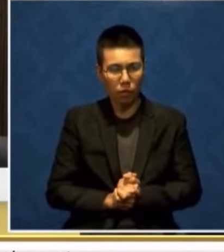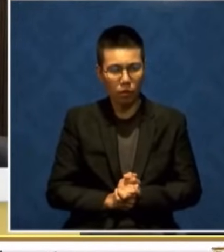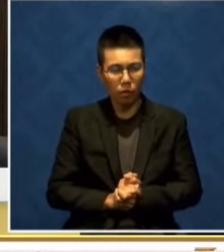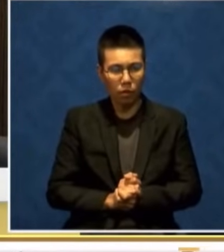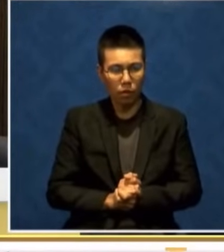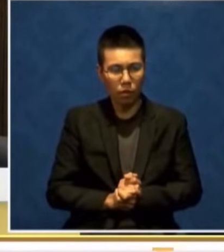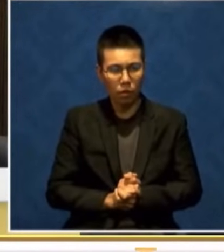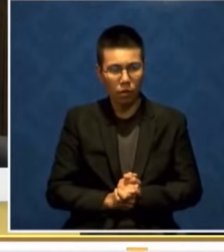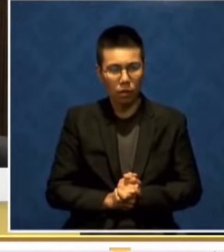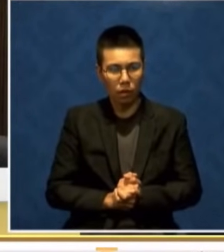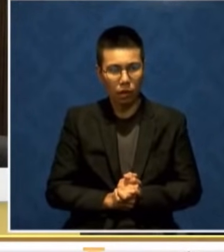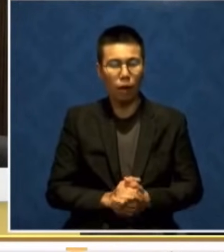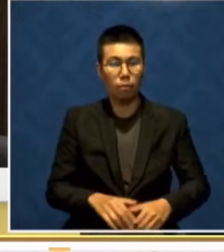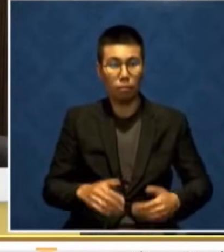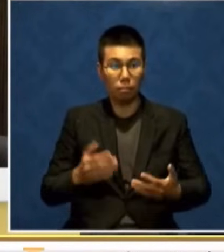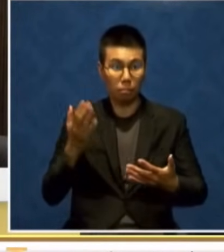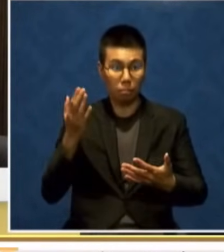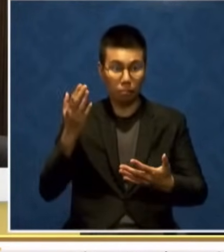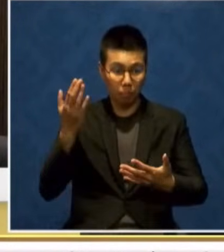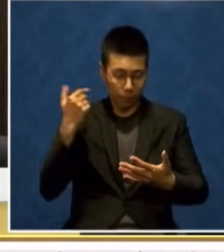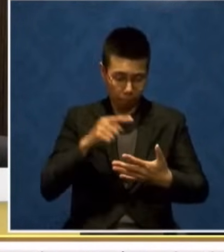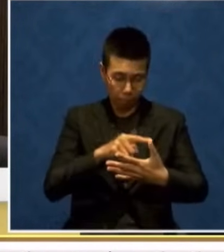กระดุมเม็ดที่ 2ครับ